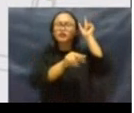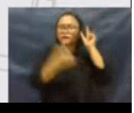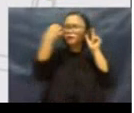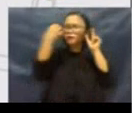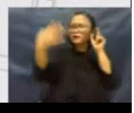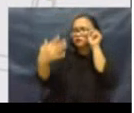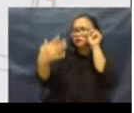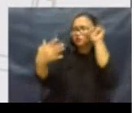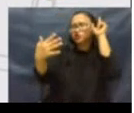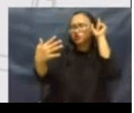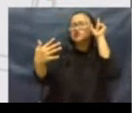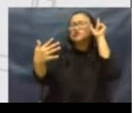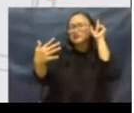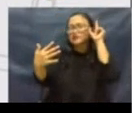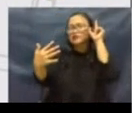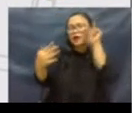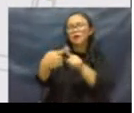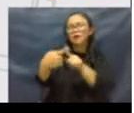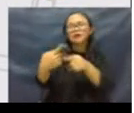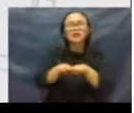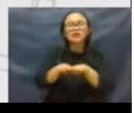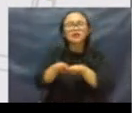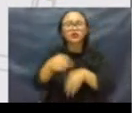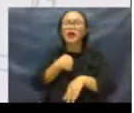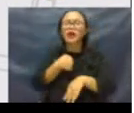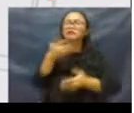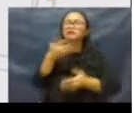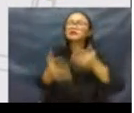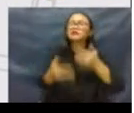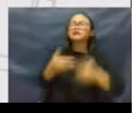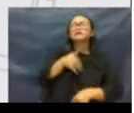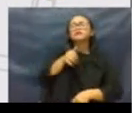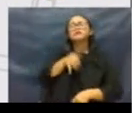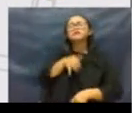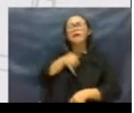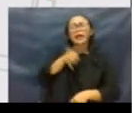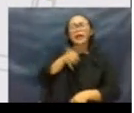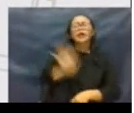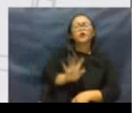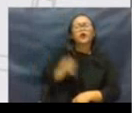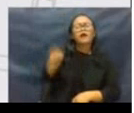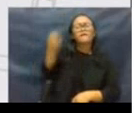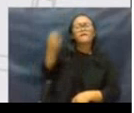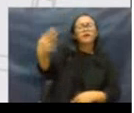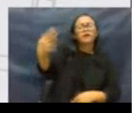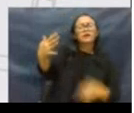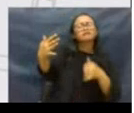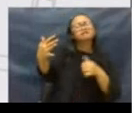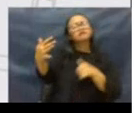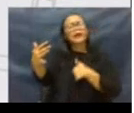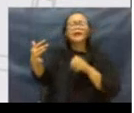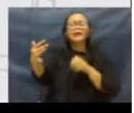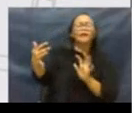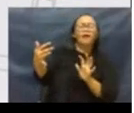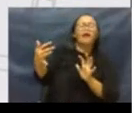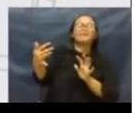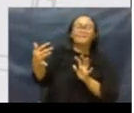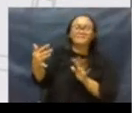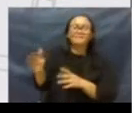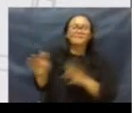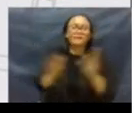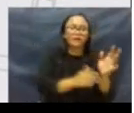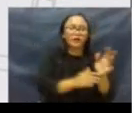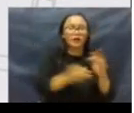menimbang derajat keyakinannya terhadap keputusan tersebut. Nah, sekarang kita akan masuk ke